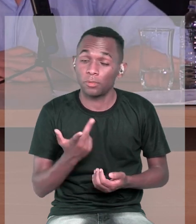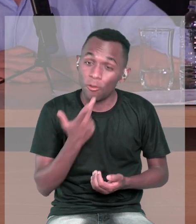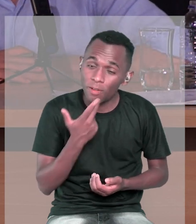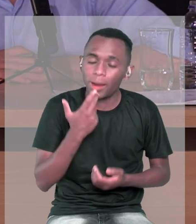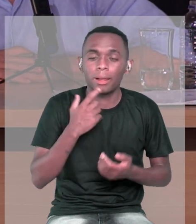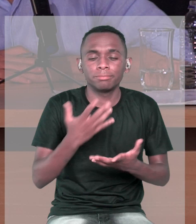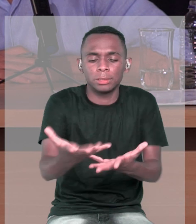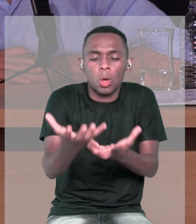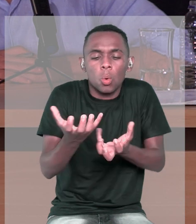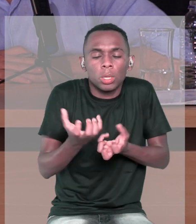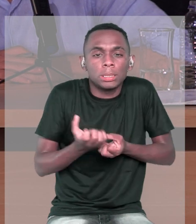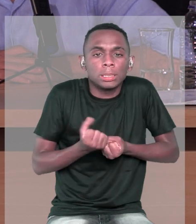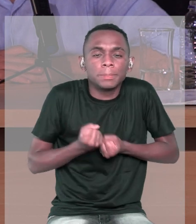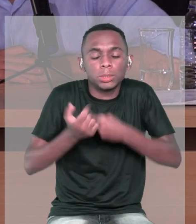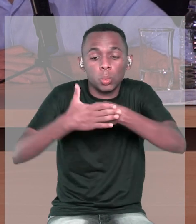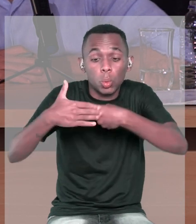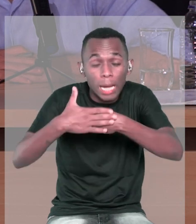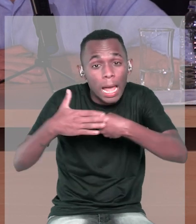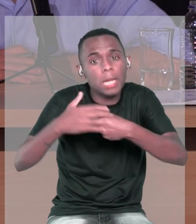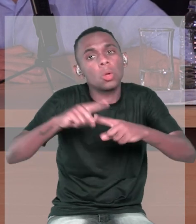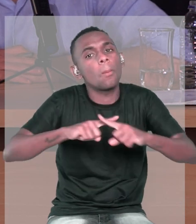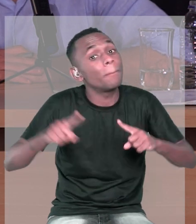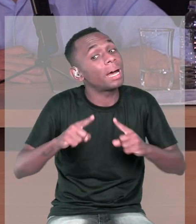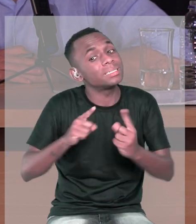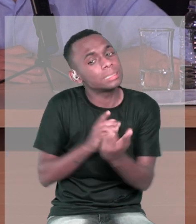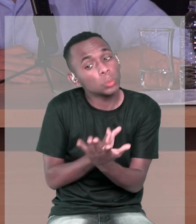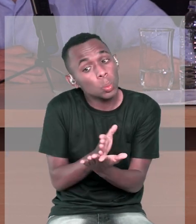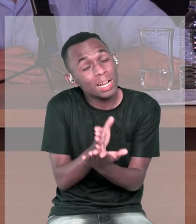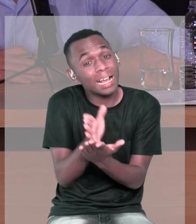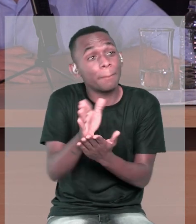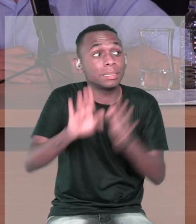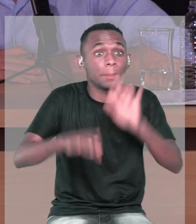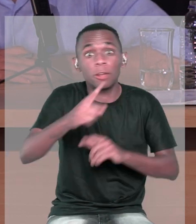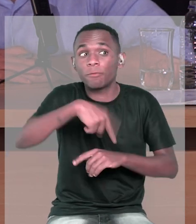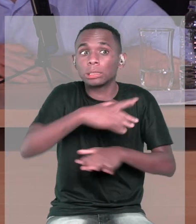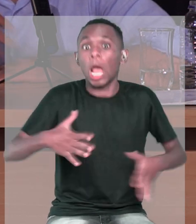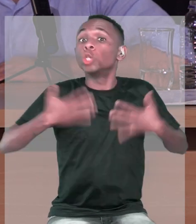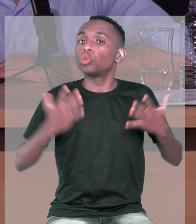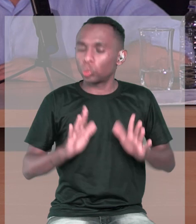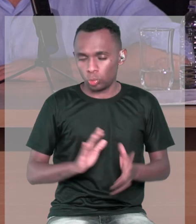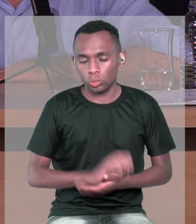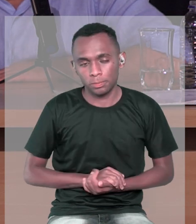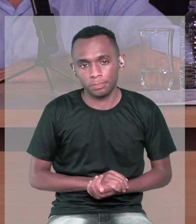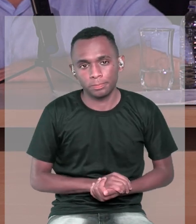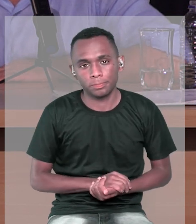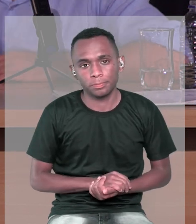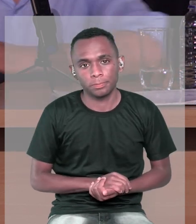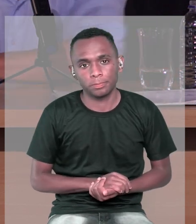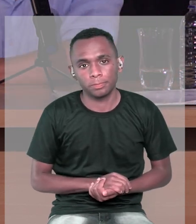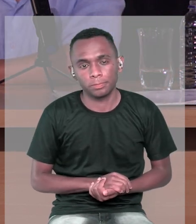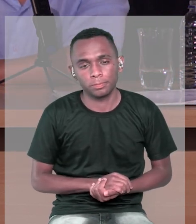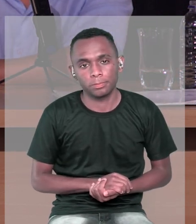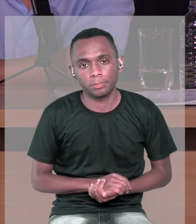de hospitalidade, mas eu vou tomar aqui um caminho que talvez vá surpreender a vocês. Parce que